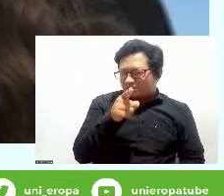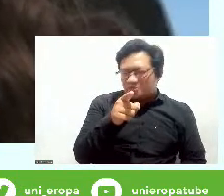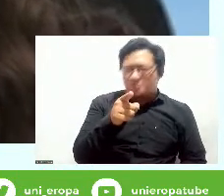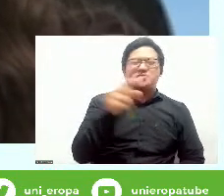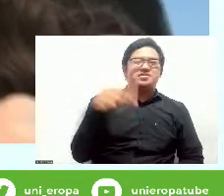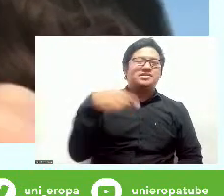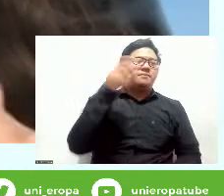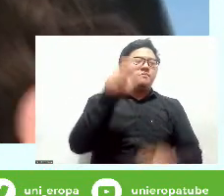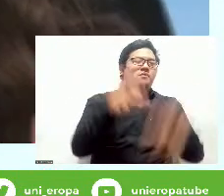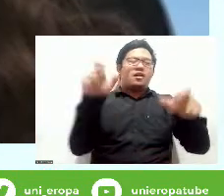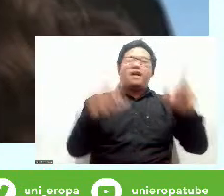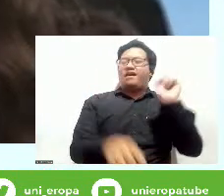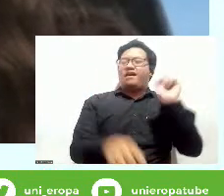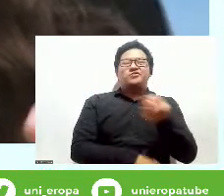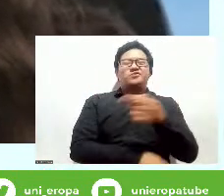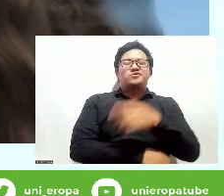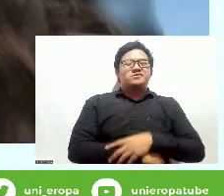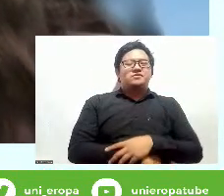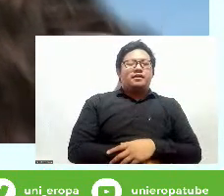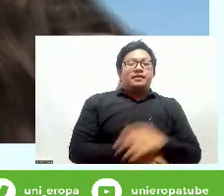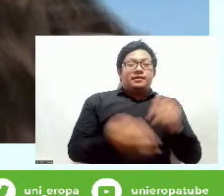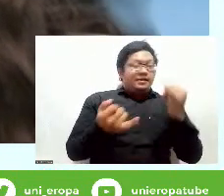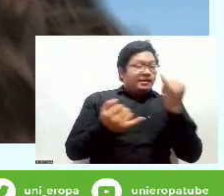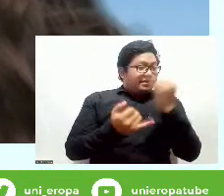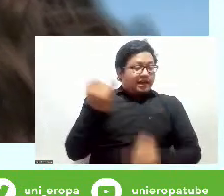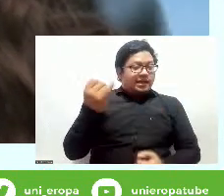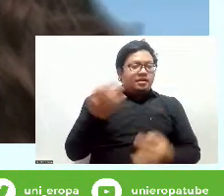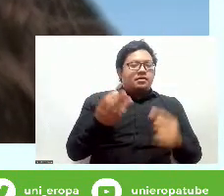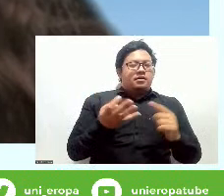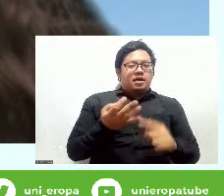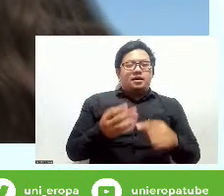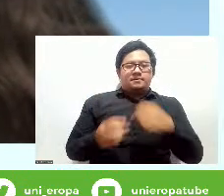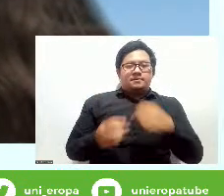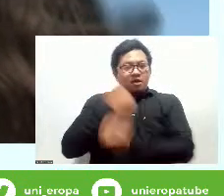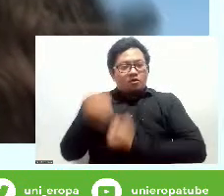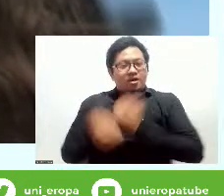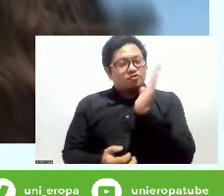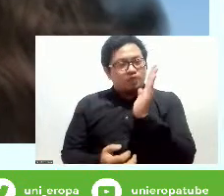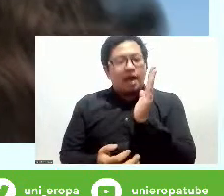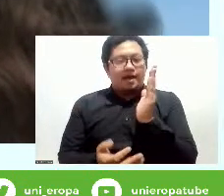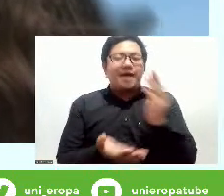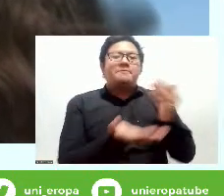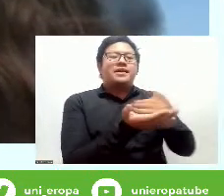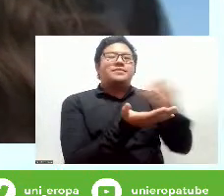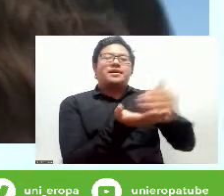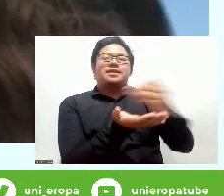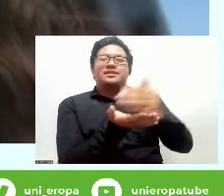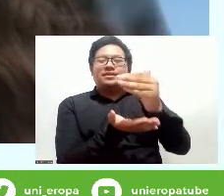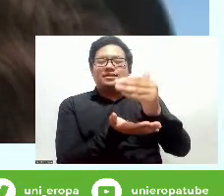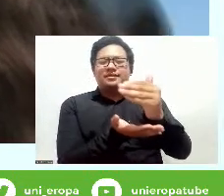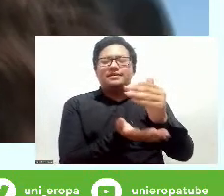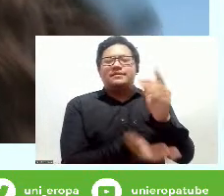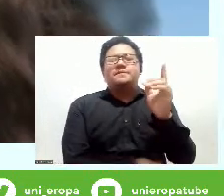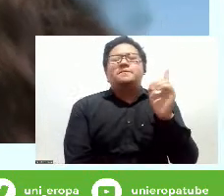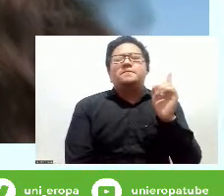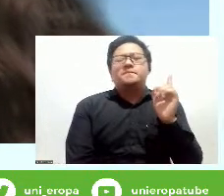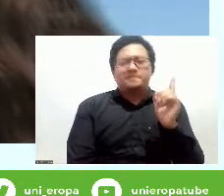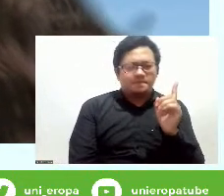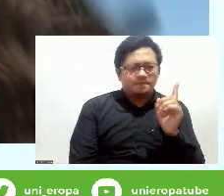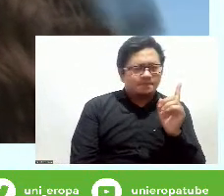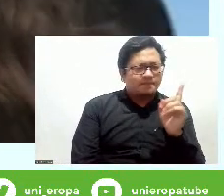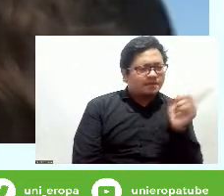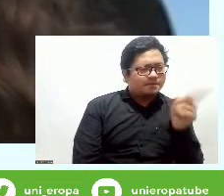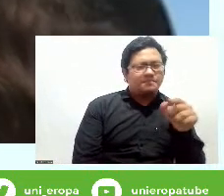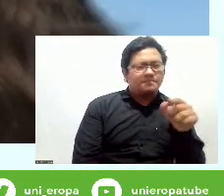yang terakhir berbagilah apa yang sudah kalian lakukan untuk lingkungan karena untuk saat ini berbicara lewat